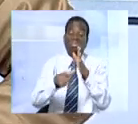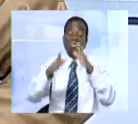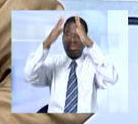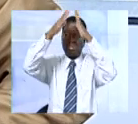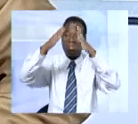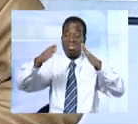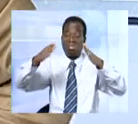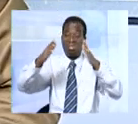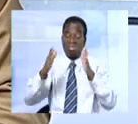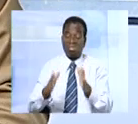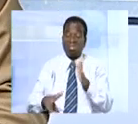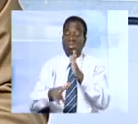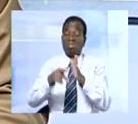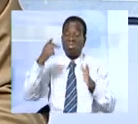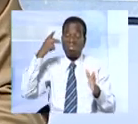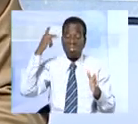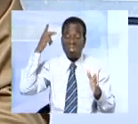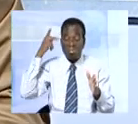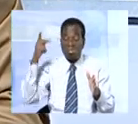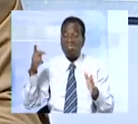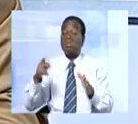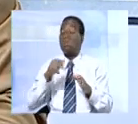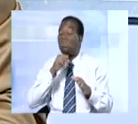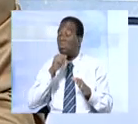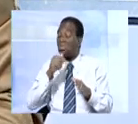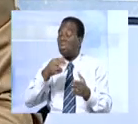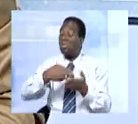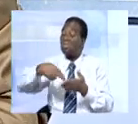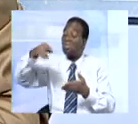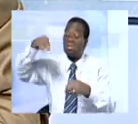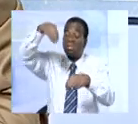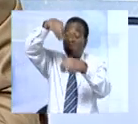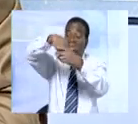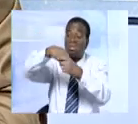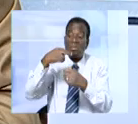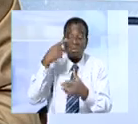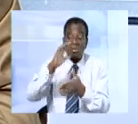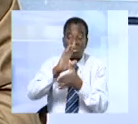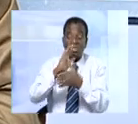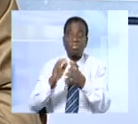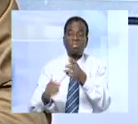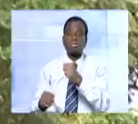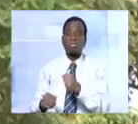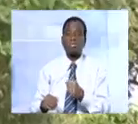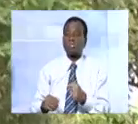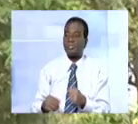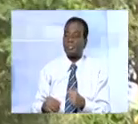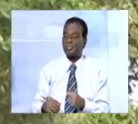autorités préfectorales ont besoin d'une réhabilitation en profondeur, nous dit Eugène. À tout bien regarder.